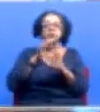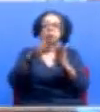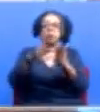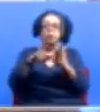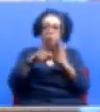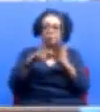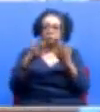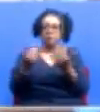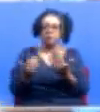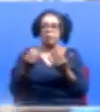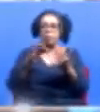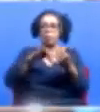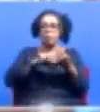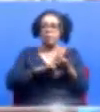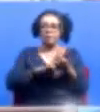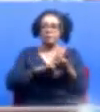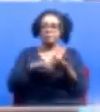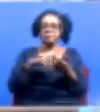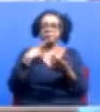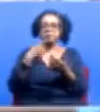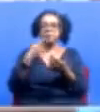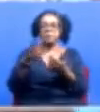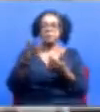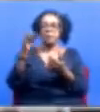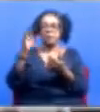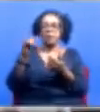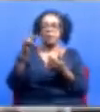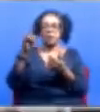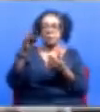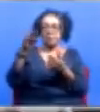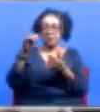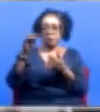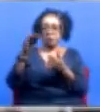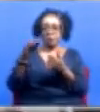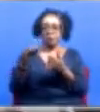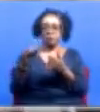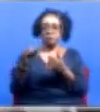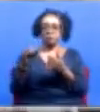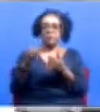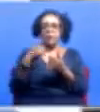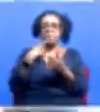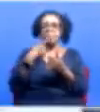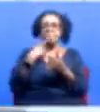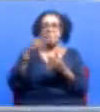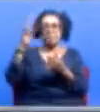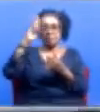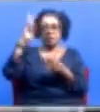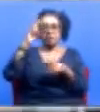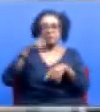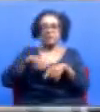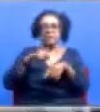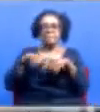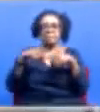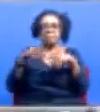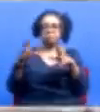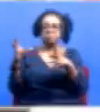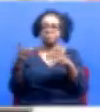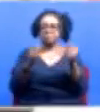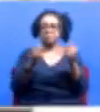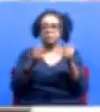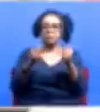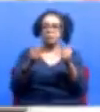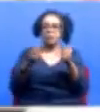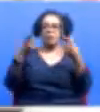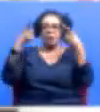mke wa marehemu kutoka chama cha ushirika cha akiba na mikopo. Inasemekana polisi walipowanasa ng'ombe hao watatu, marehemu